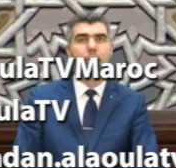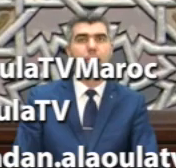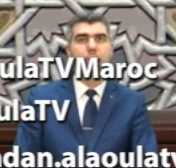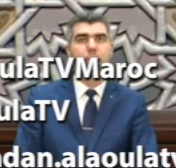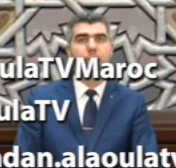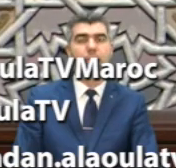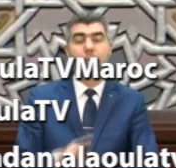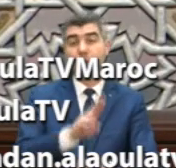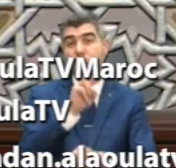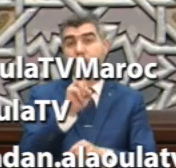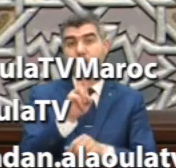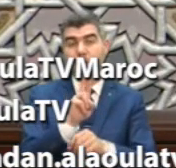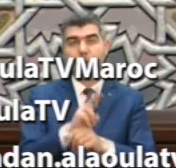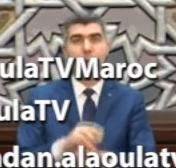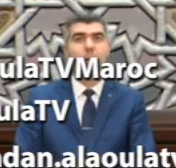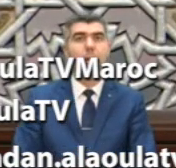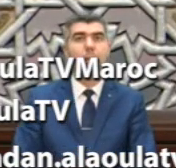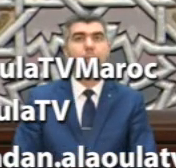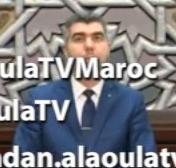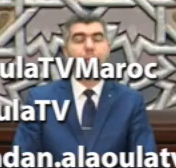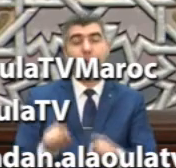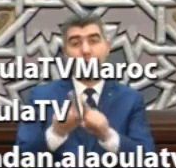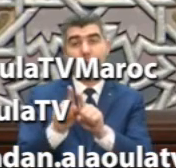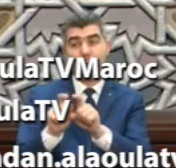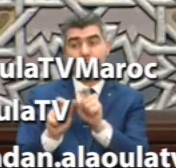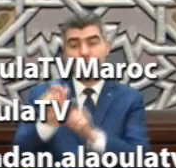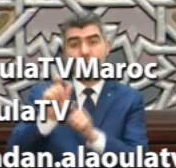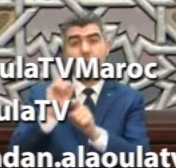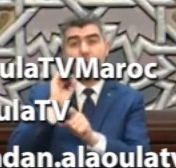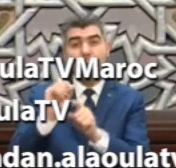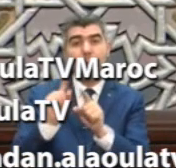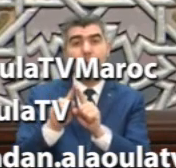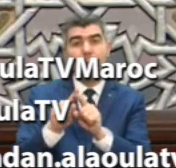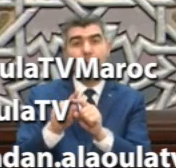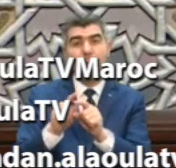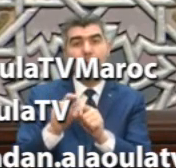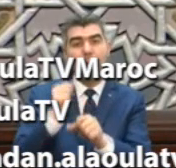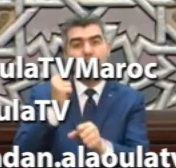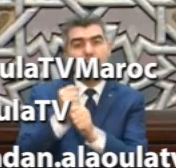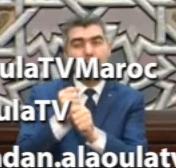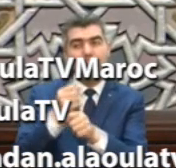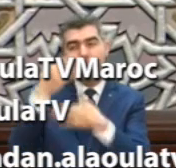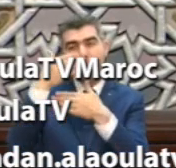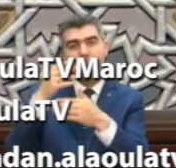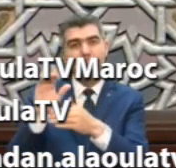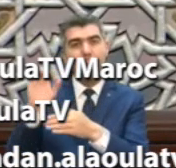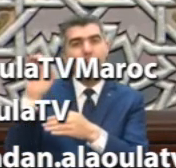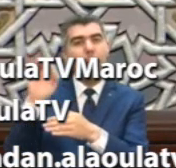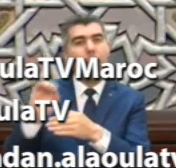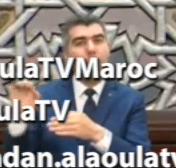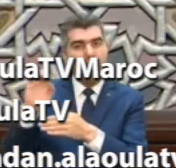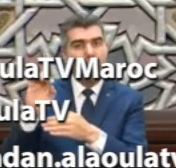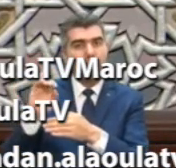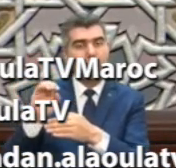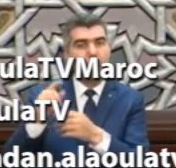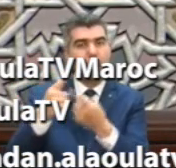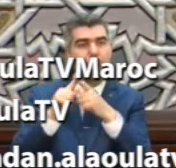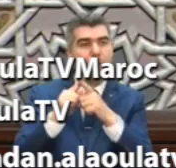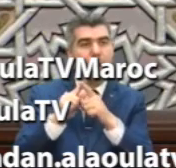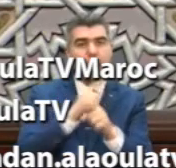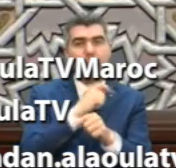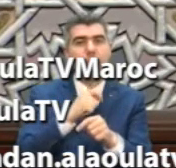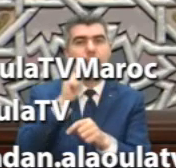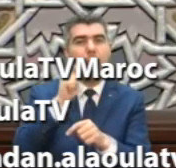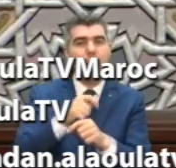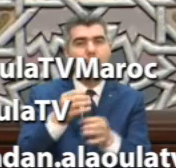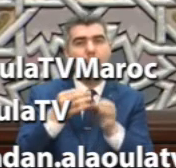السؤال حول الاهتمام بقضايا وتظلمات الجالية المغربية بالخارج للسيدات والسادة النواب المحترمين عن فريق العدالة